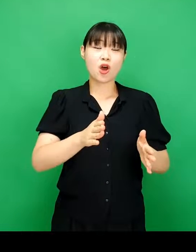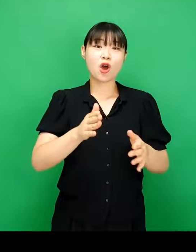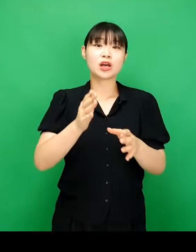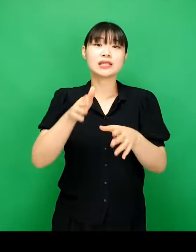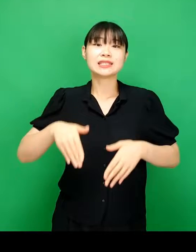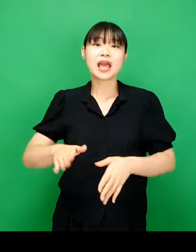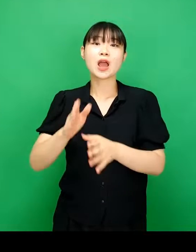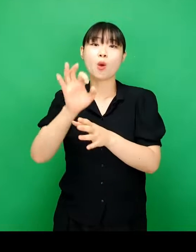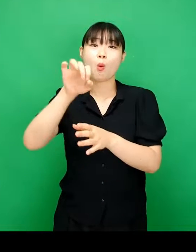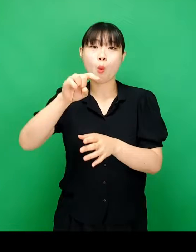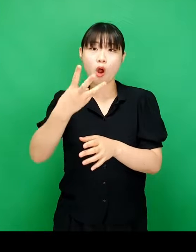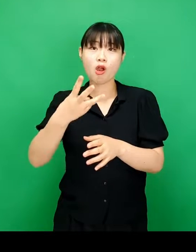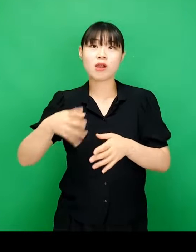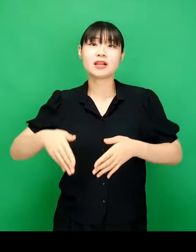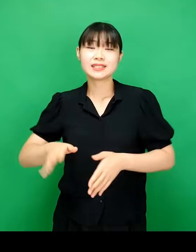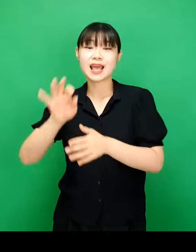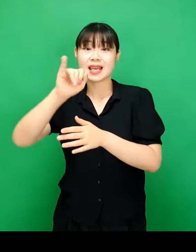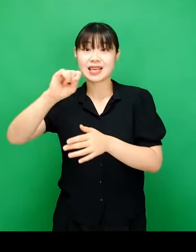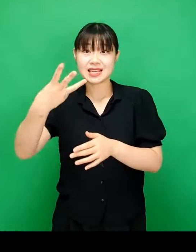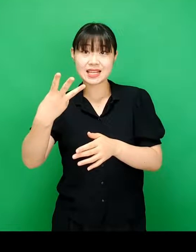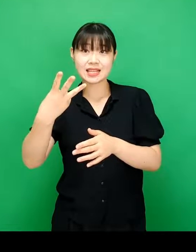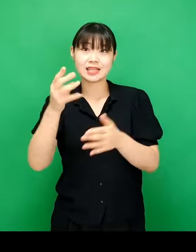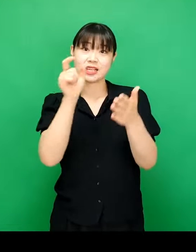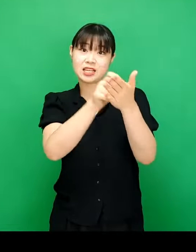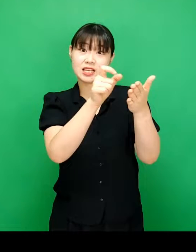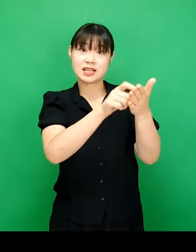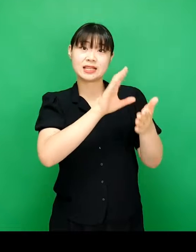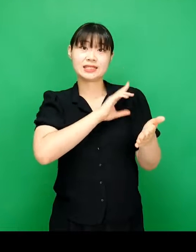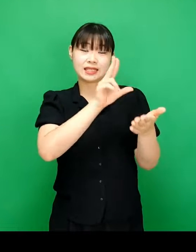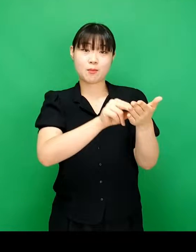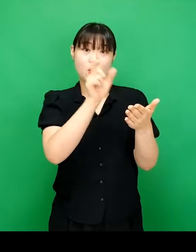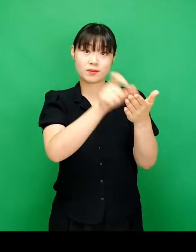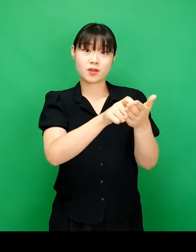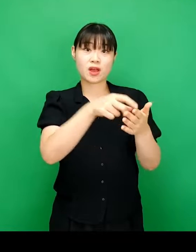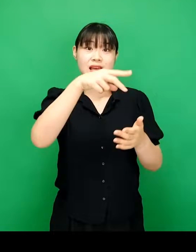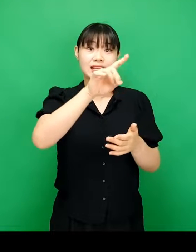각 열에 생년, 생월, 생일이라고 열 제목을 입력합니다.